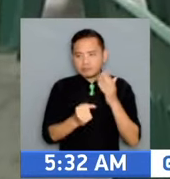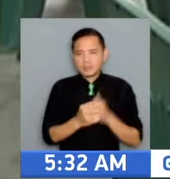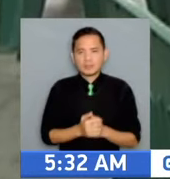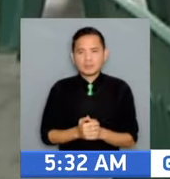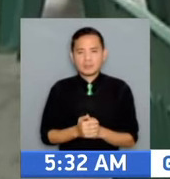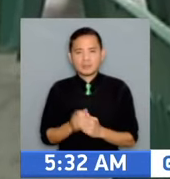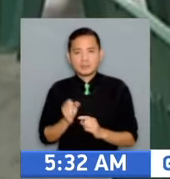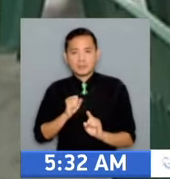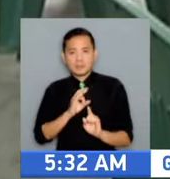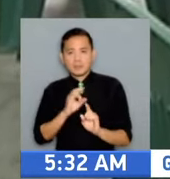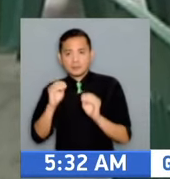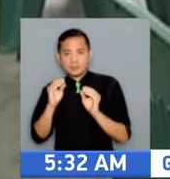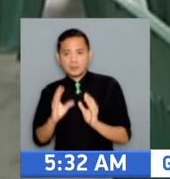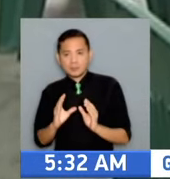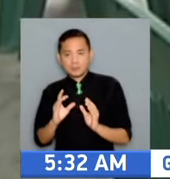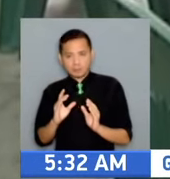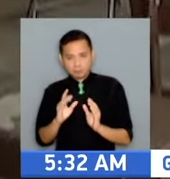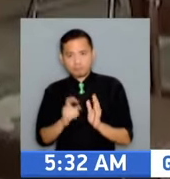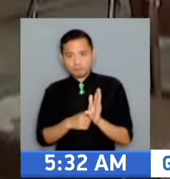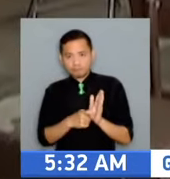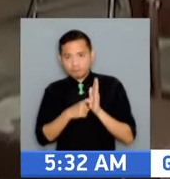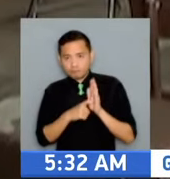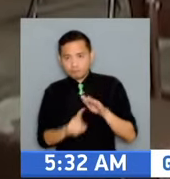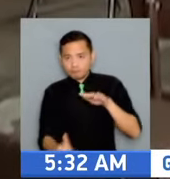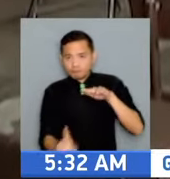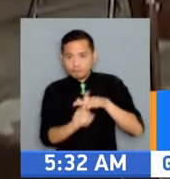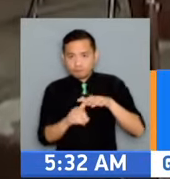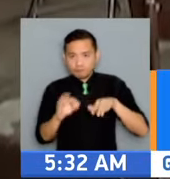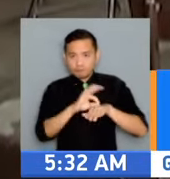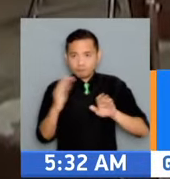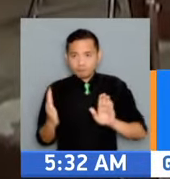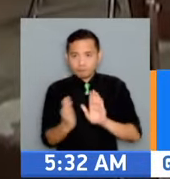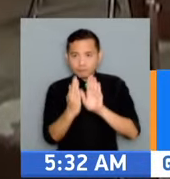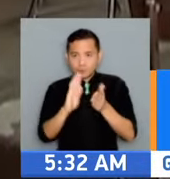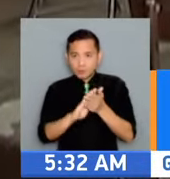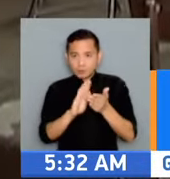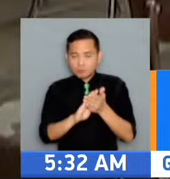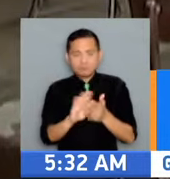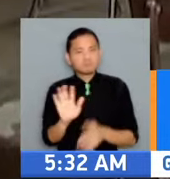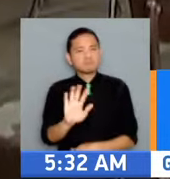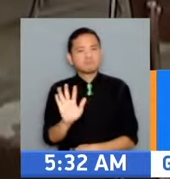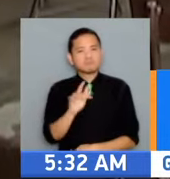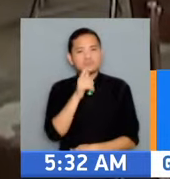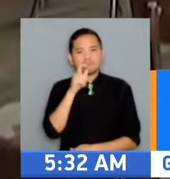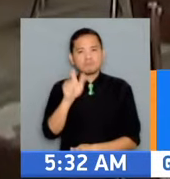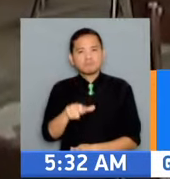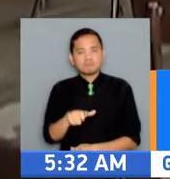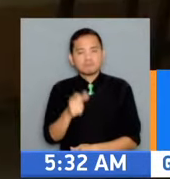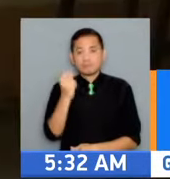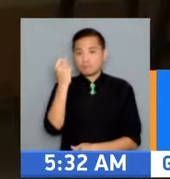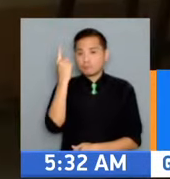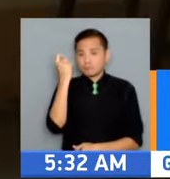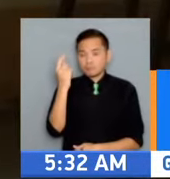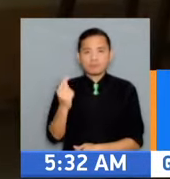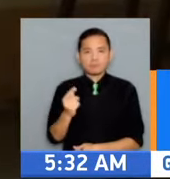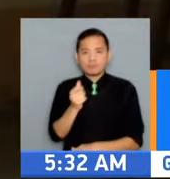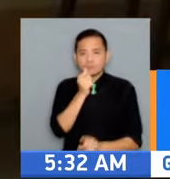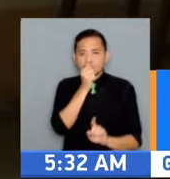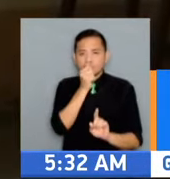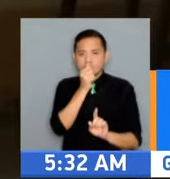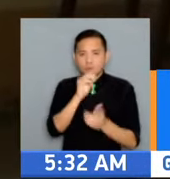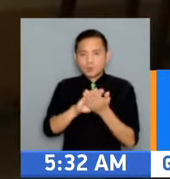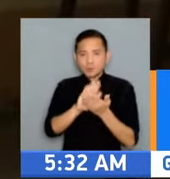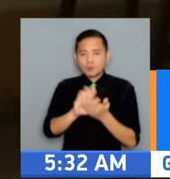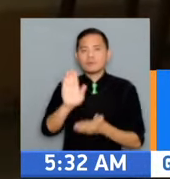na mag-report sa kani-kanilang eskwelahan. Ayon sa DepEd, nasa desisyon ng private schools kung magpapatupad din ng asynchronous classes